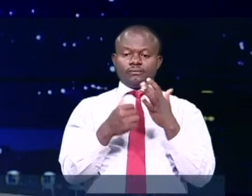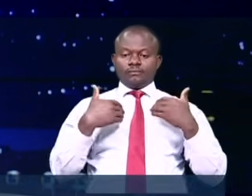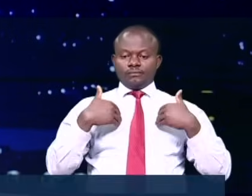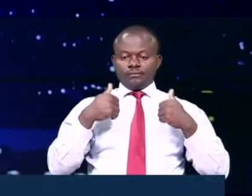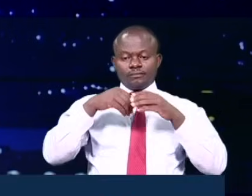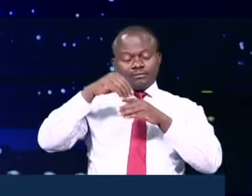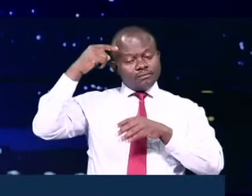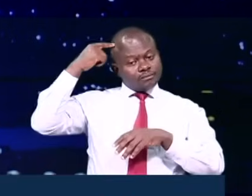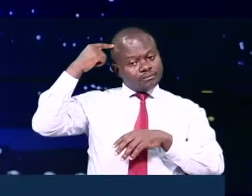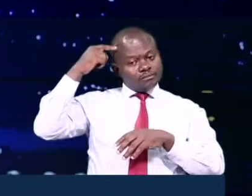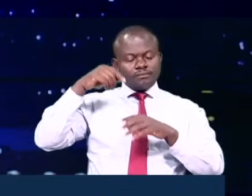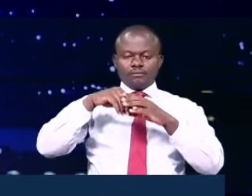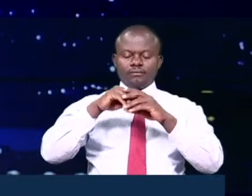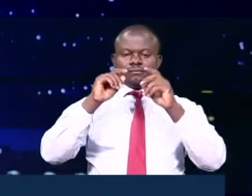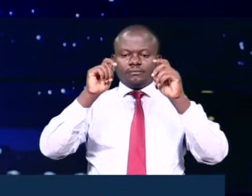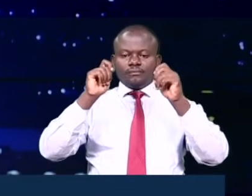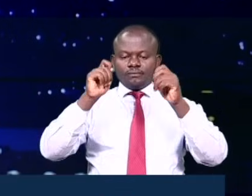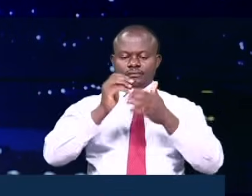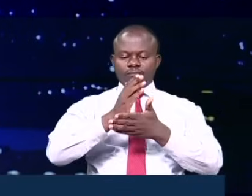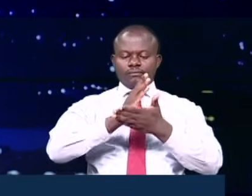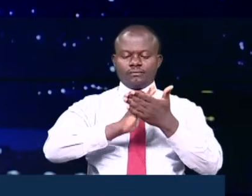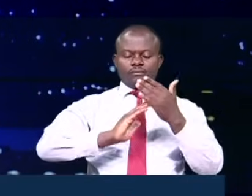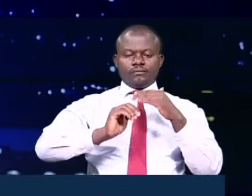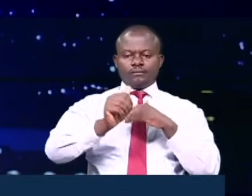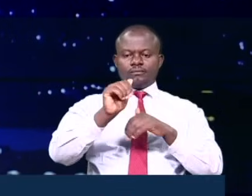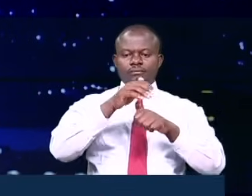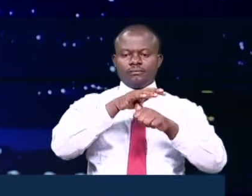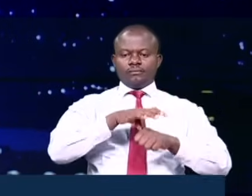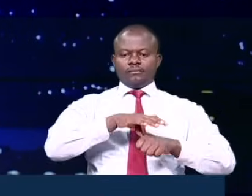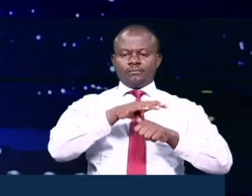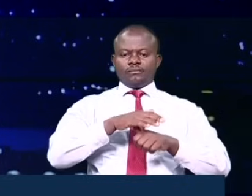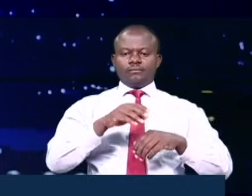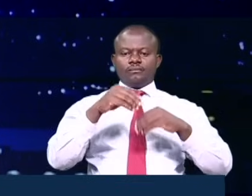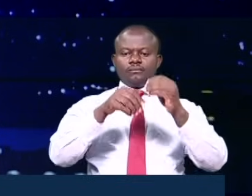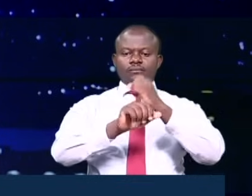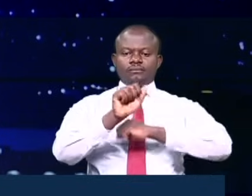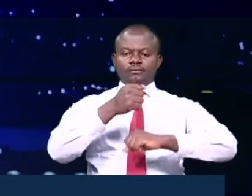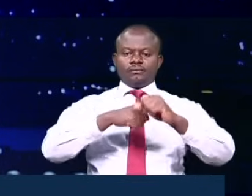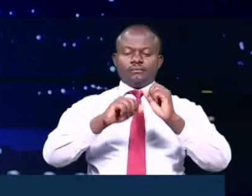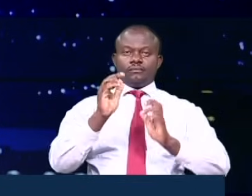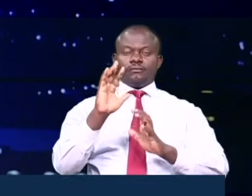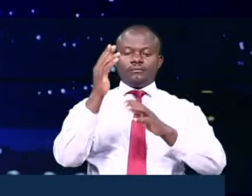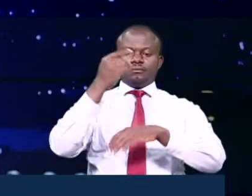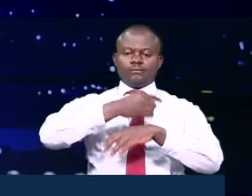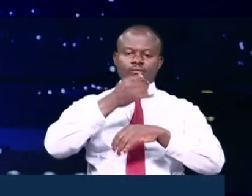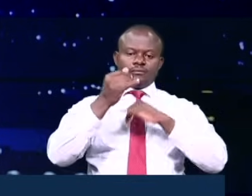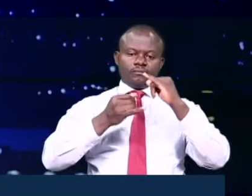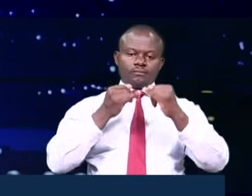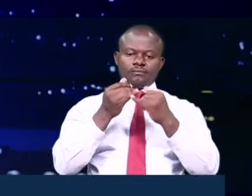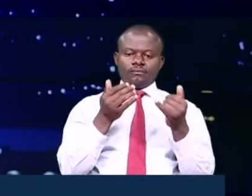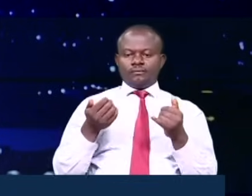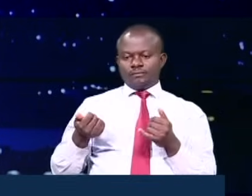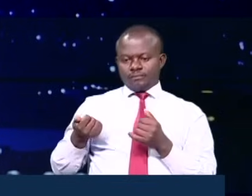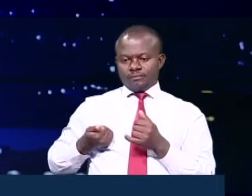bwo mu mutwe. Ni ubuhamya rero bamwe muri aba bahohotewe batangiye mu gikorwa cyo kwizihiza umunsi mpuzamahanga w'umwana